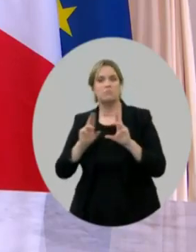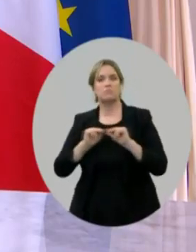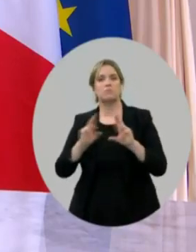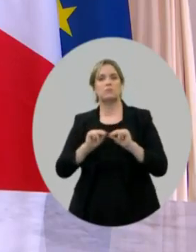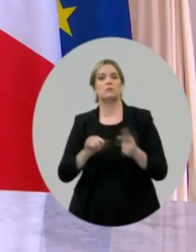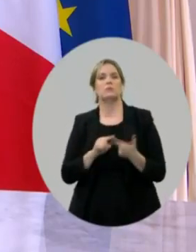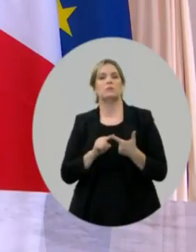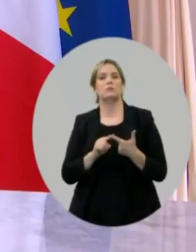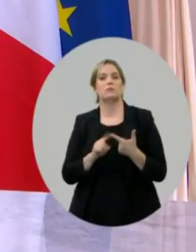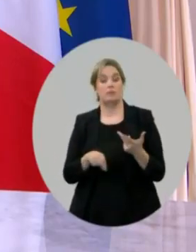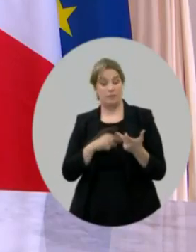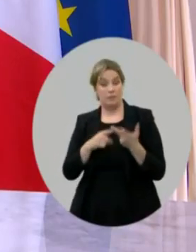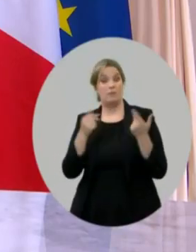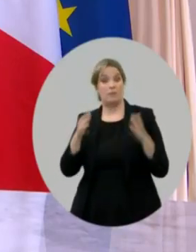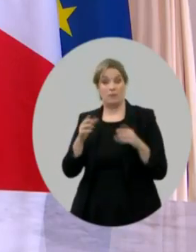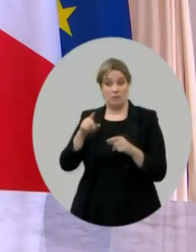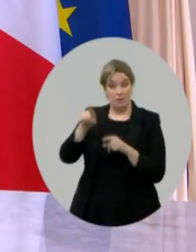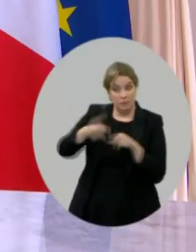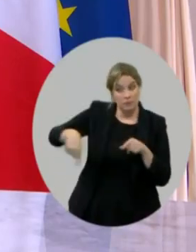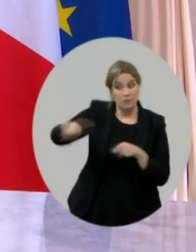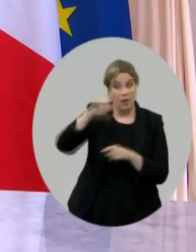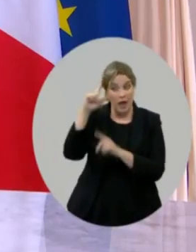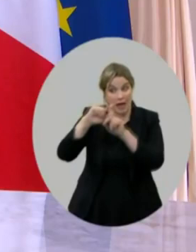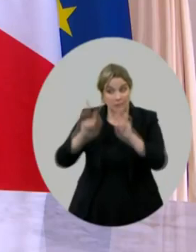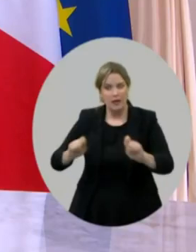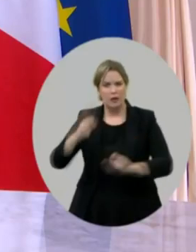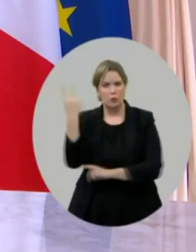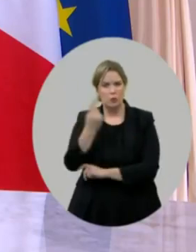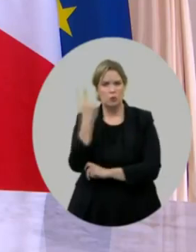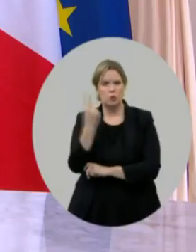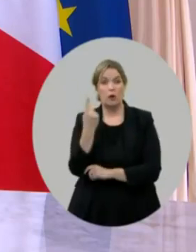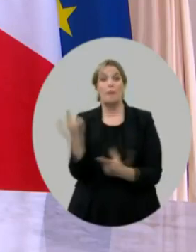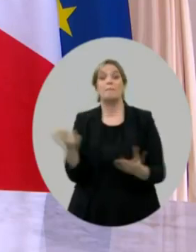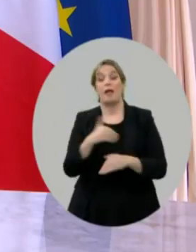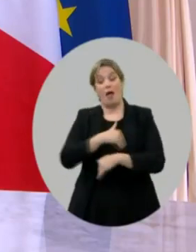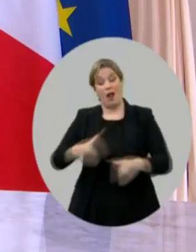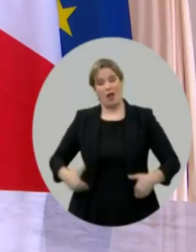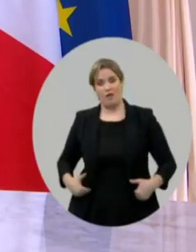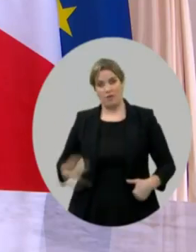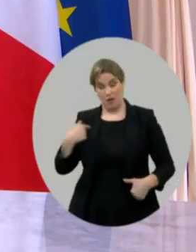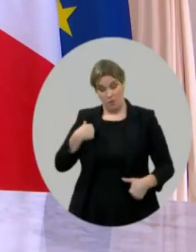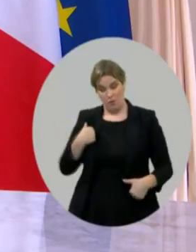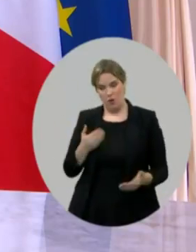Je respecterai et toujours, à la fin, je ferai.